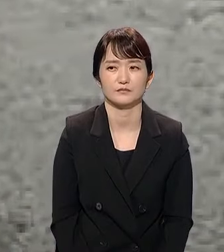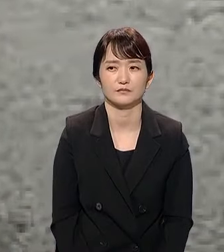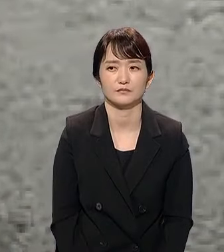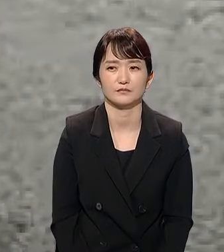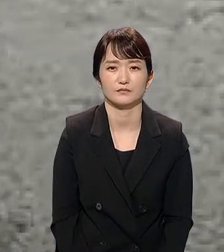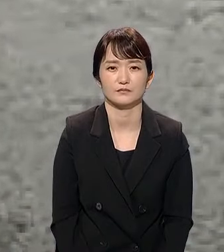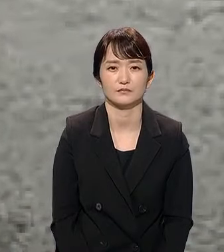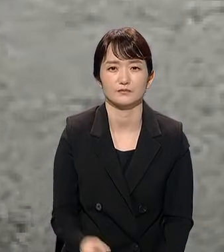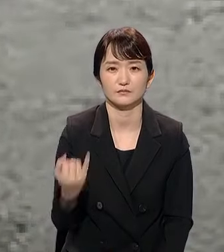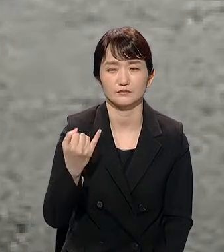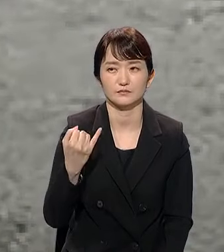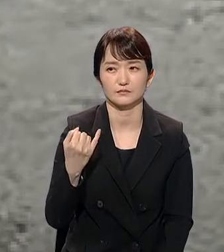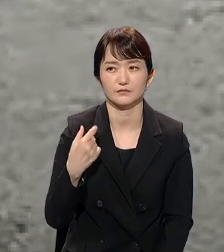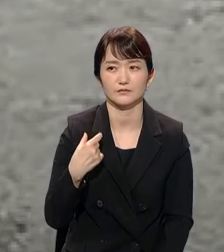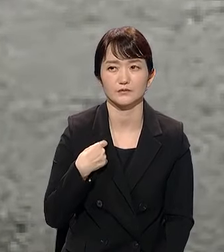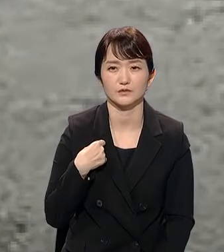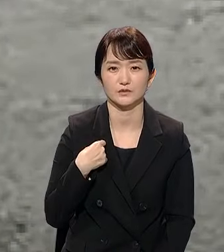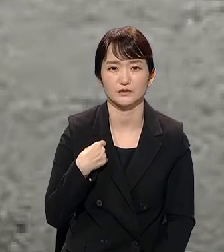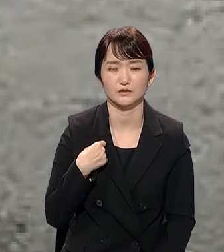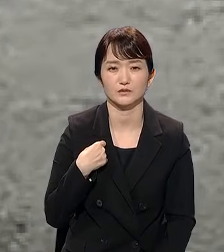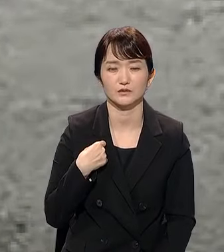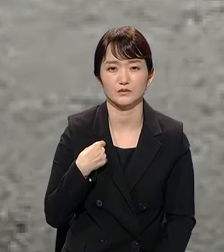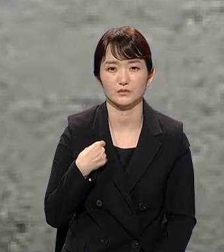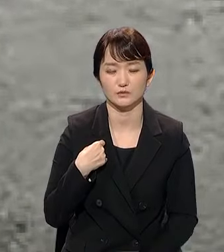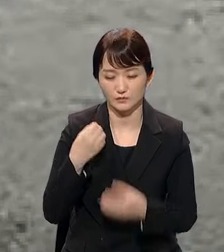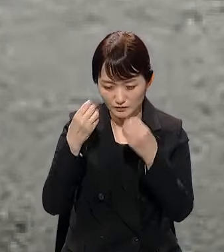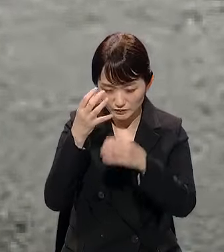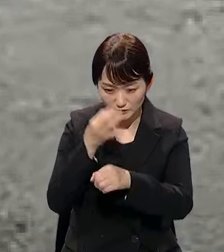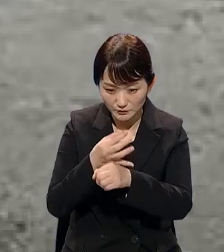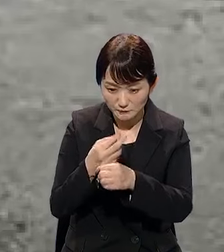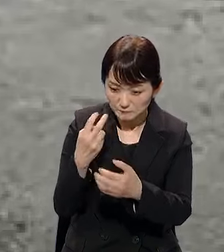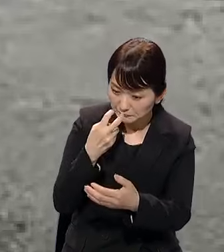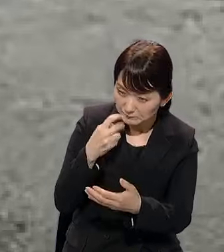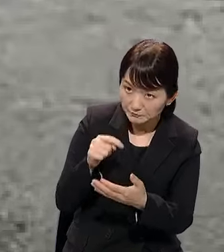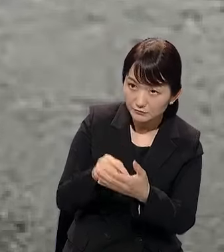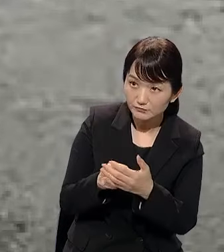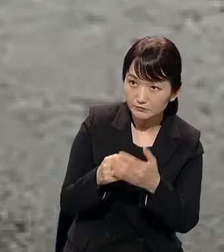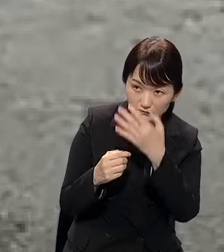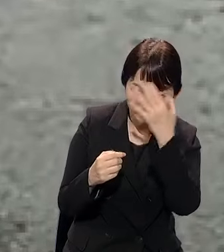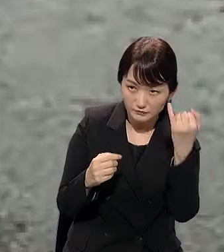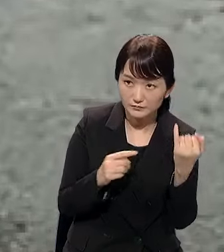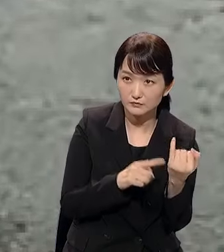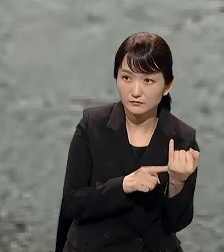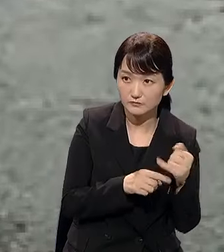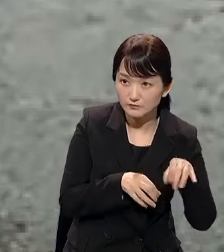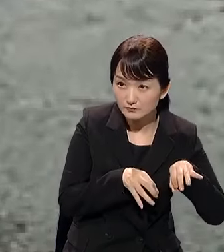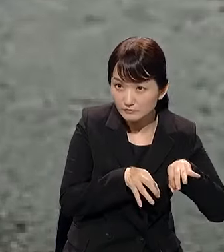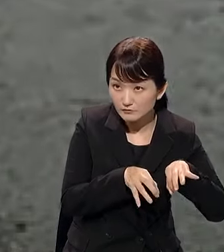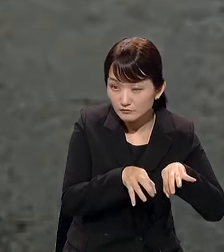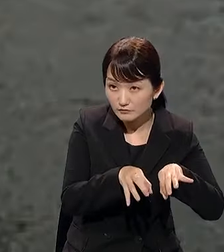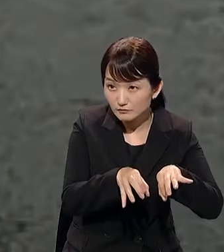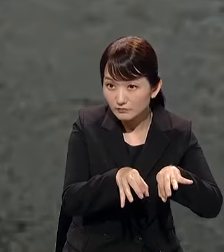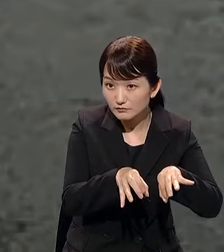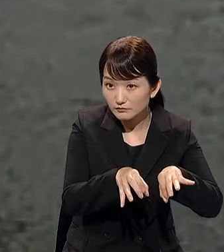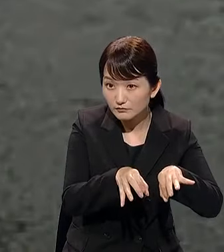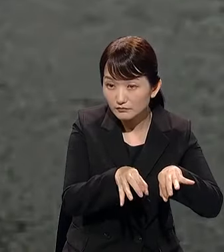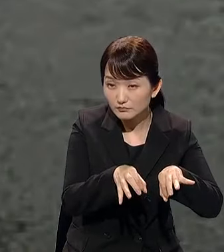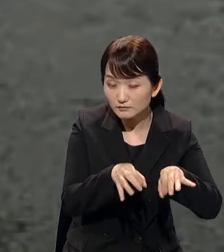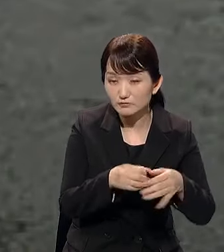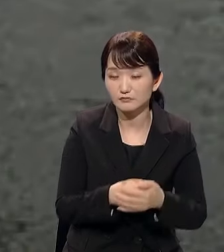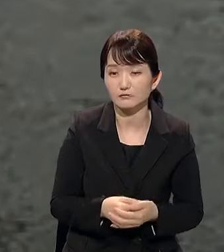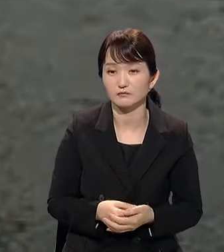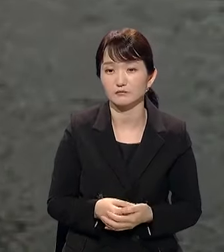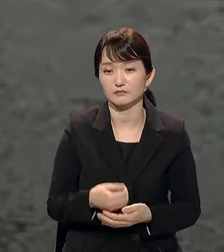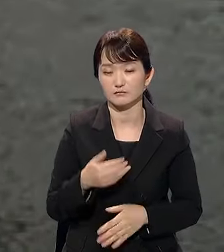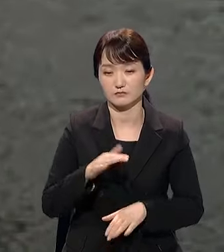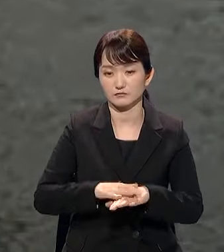여성이 새로 사온 옷들을 살펴보고 있습니다. 그 옆에 선 할머니가 손녀를 태운 유모차를 끌어주고 있는데요. 그때 큰 손녀가